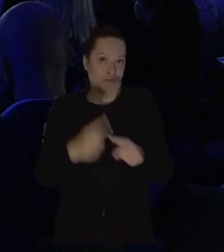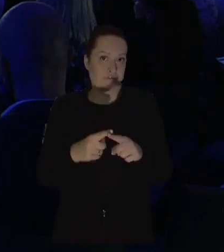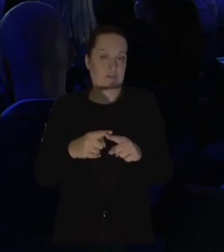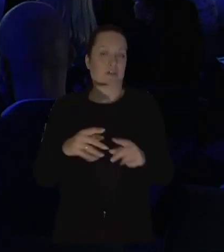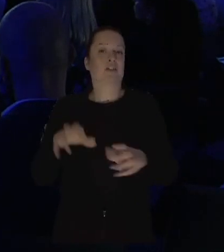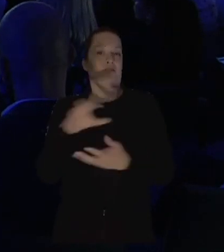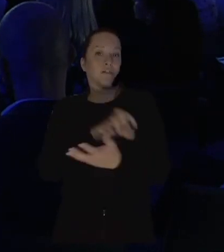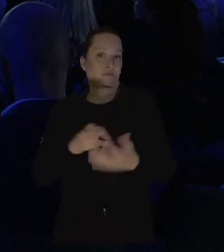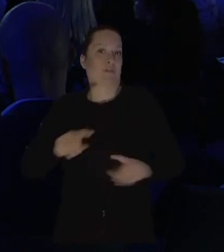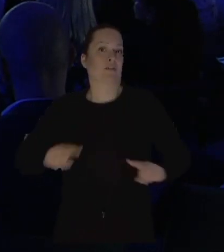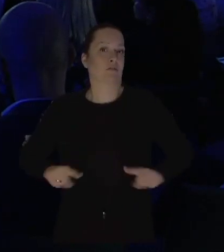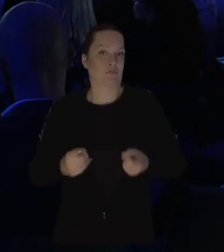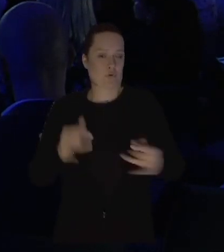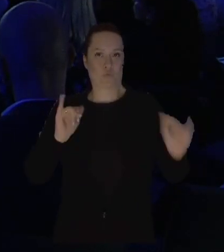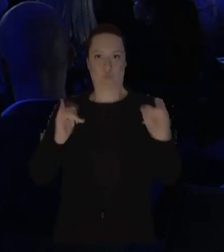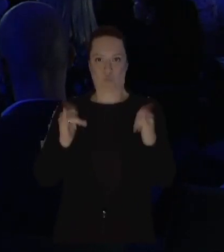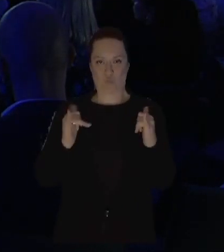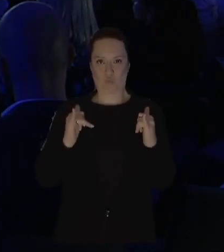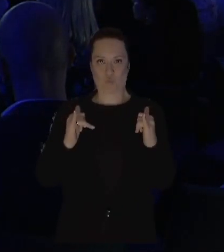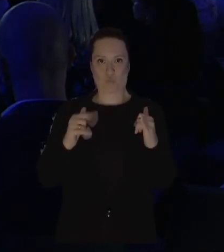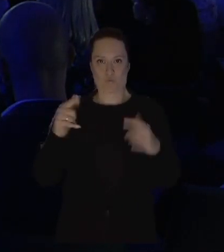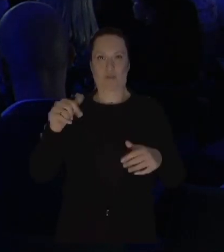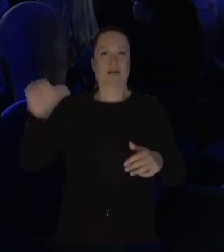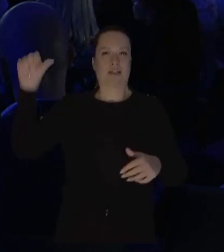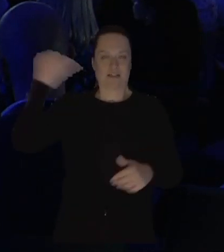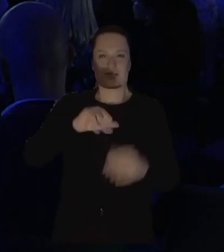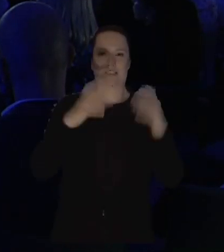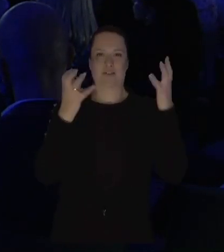Światowej Organizacji Turystyki z